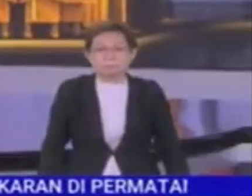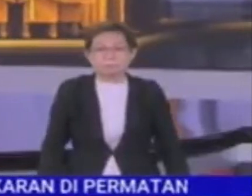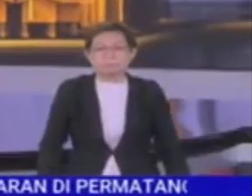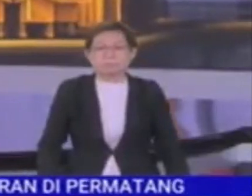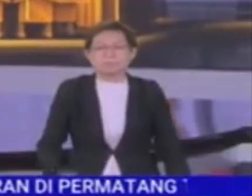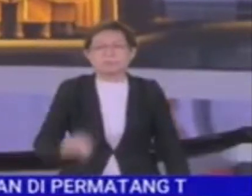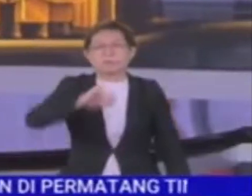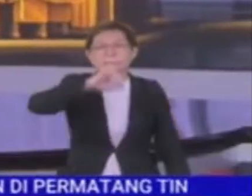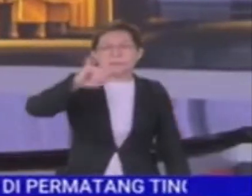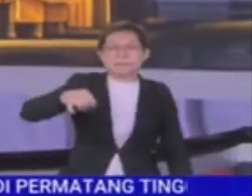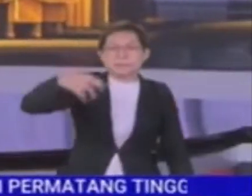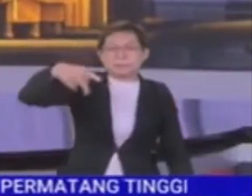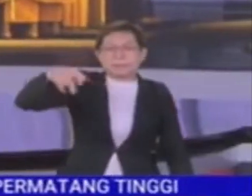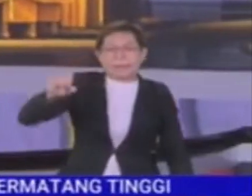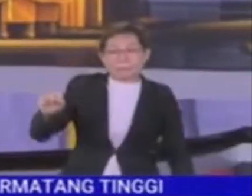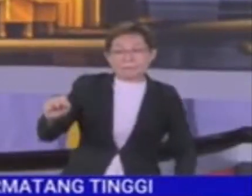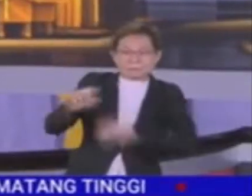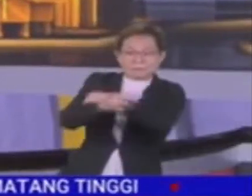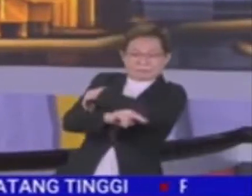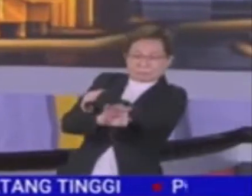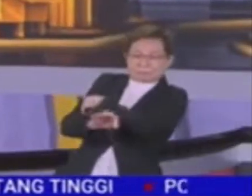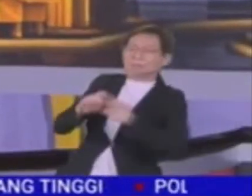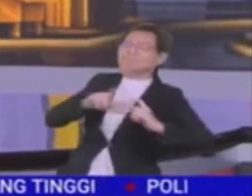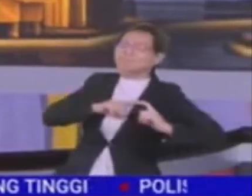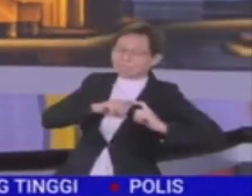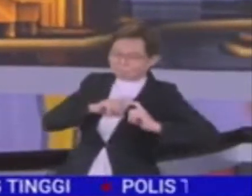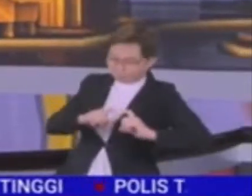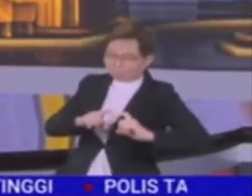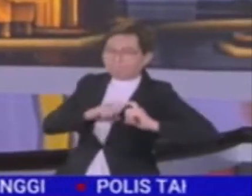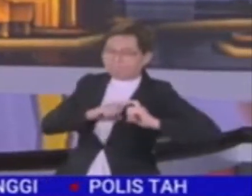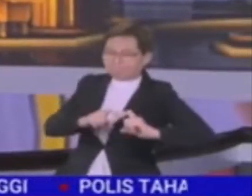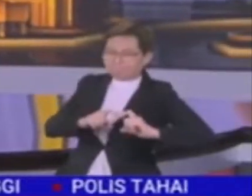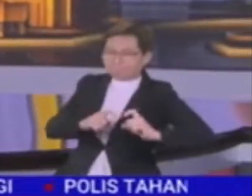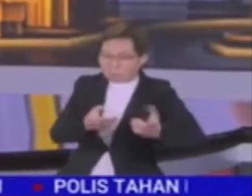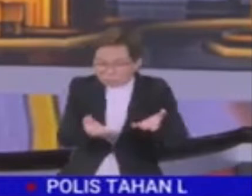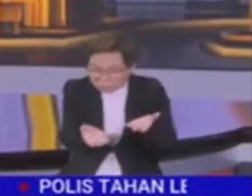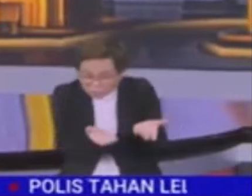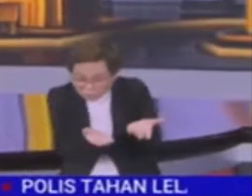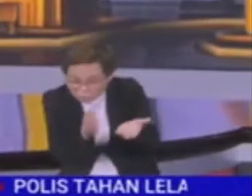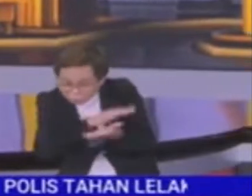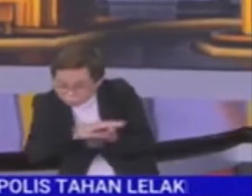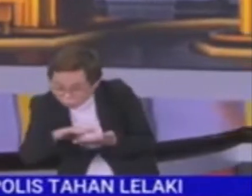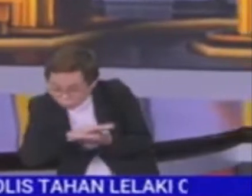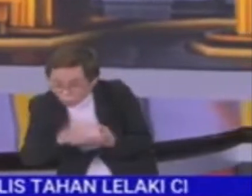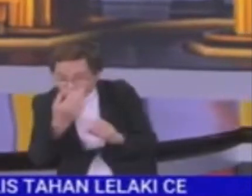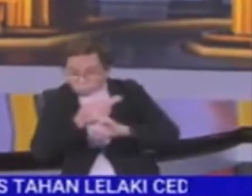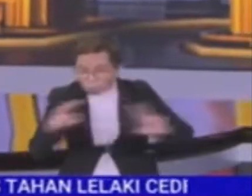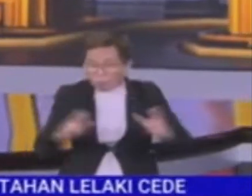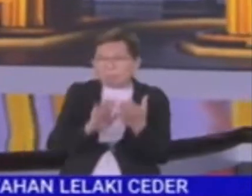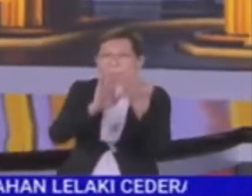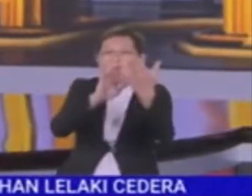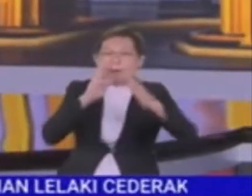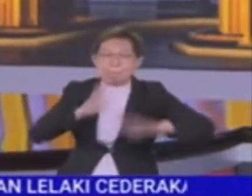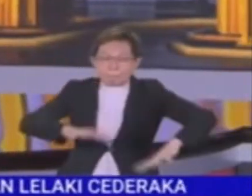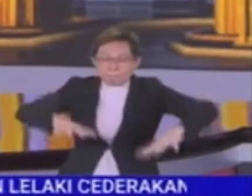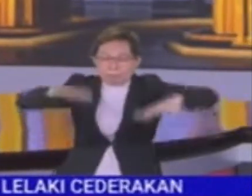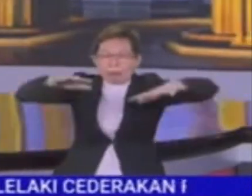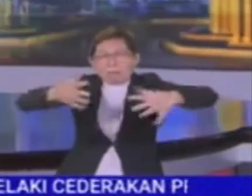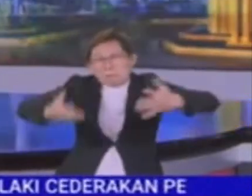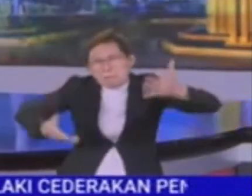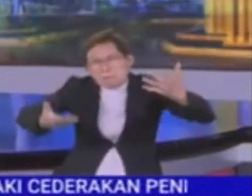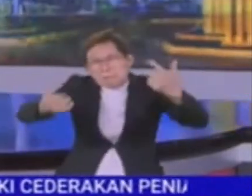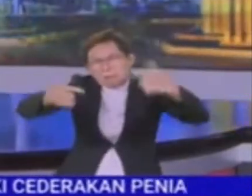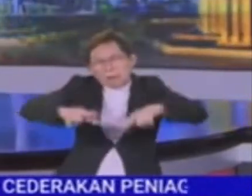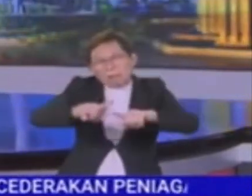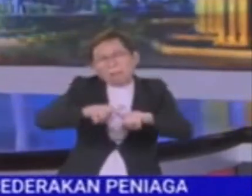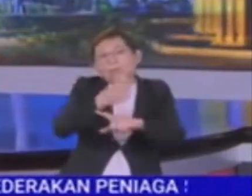Jabatan Pengairan dan Saliran GPS Negeri Sembilan komited membuat penyelenggaraan sebagai langkah siap siaga menghadapi musim banjir yang dijangka